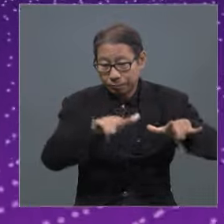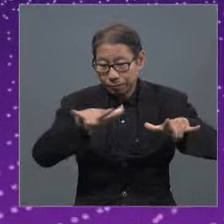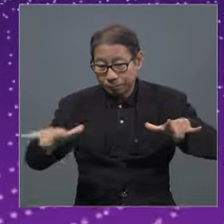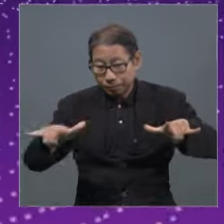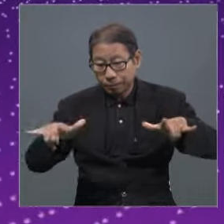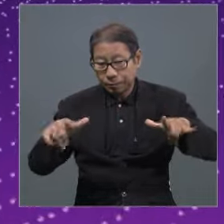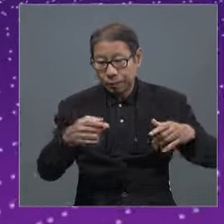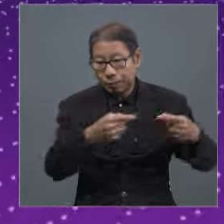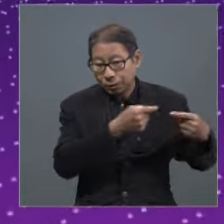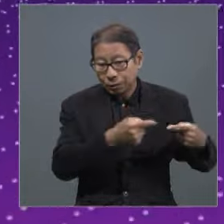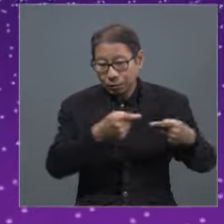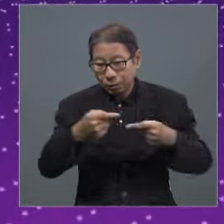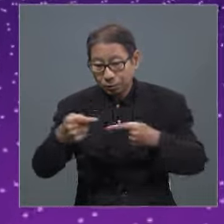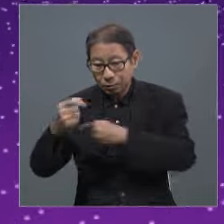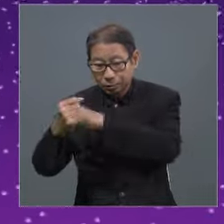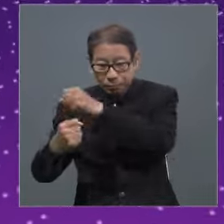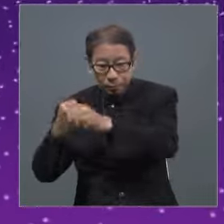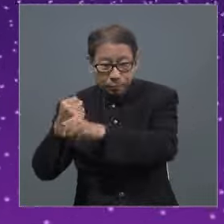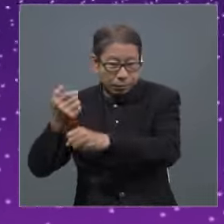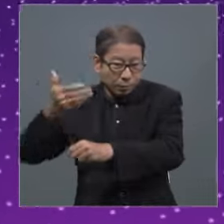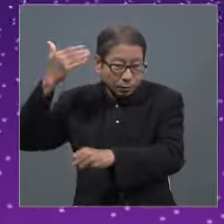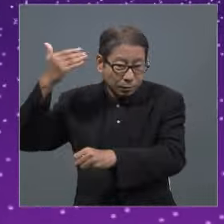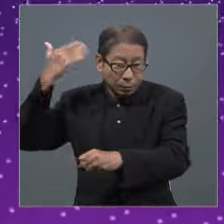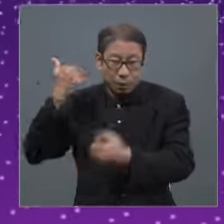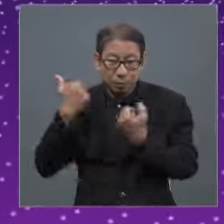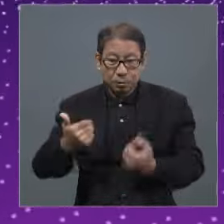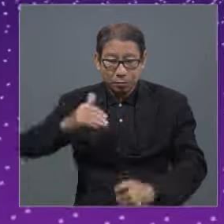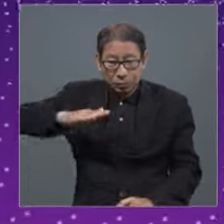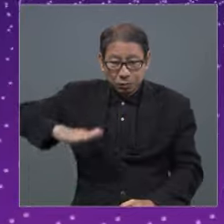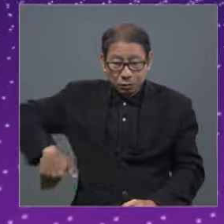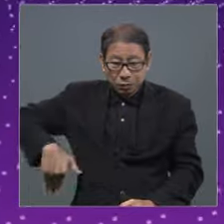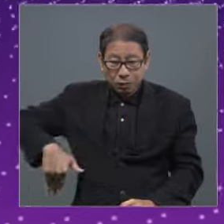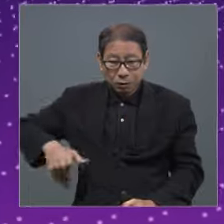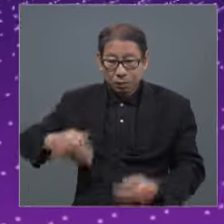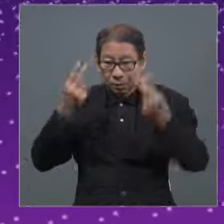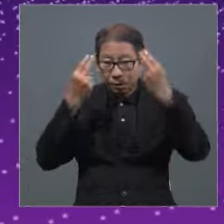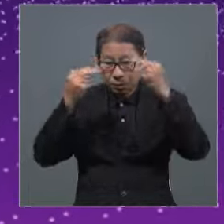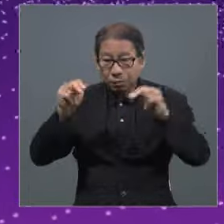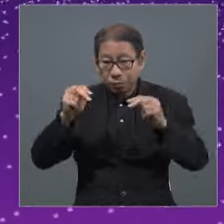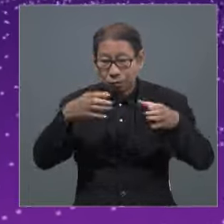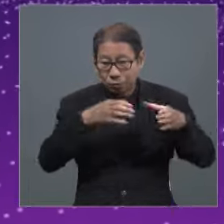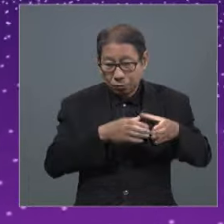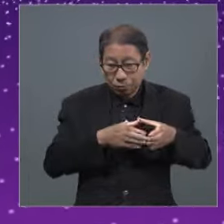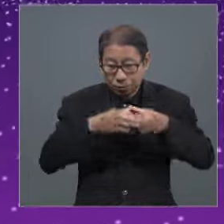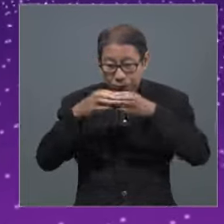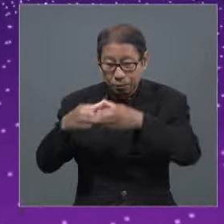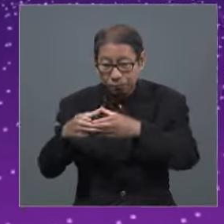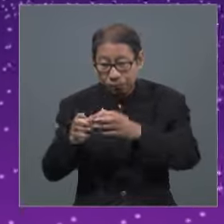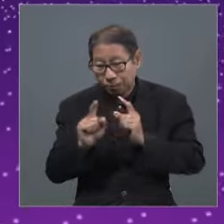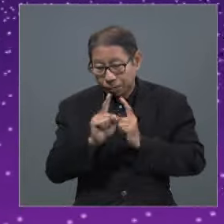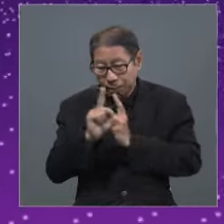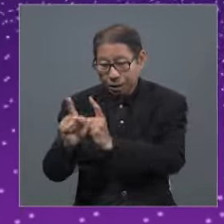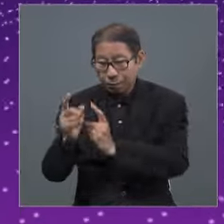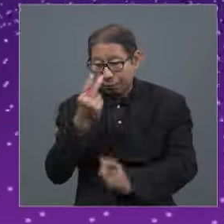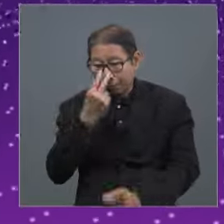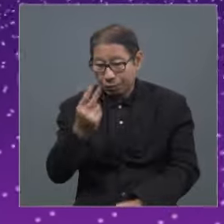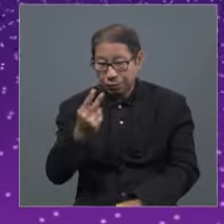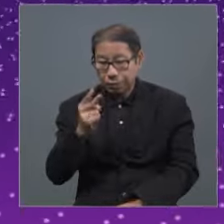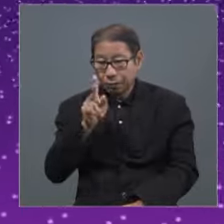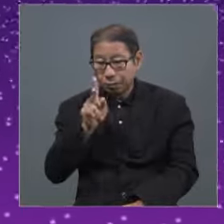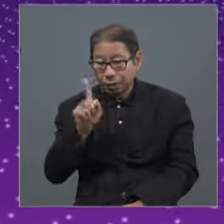ที่ต่อเนื่องมาหลายปีแล้วแต่ตอนนี้เนี่ยมันยังมีความล่าช้าอยู่นะครับท่านนายกรัฐมนตรีกับคณะลงพื้นที่ไปติดตามความคืบหน้า